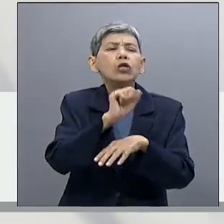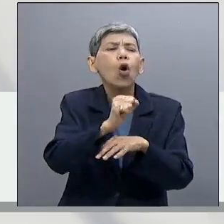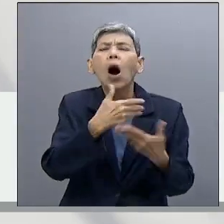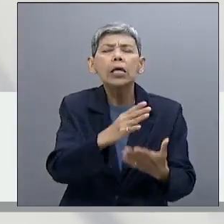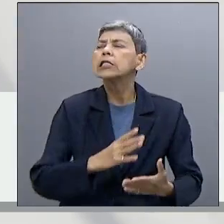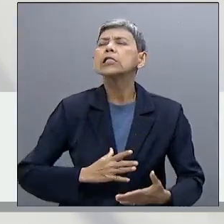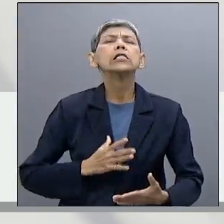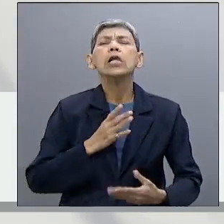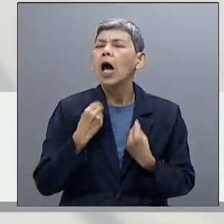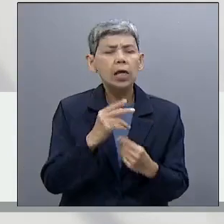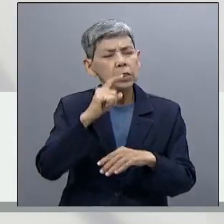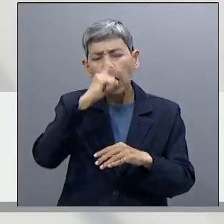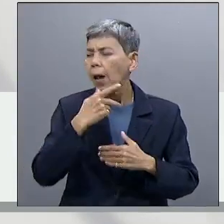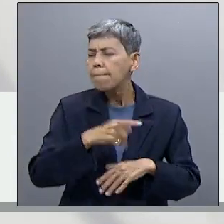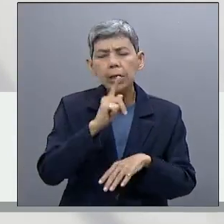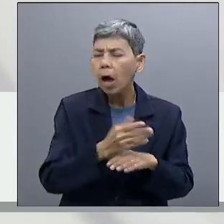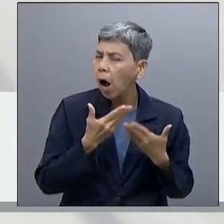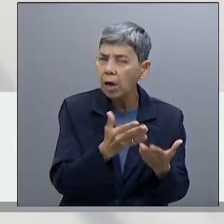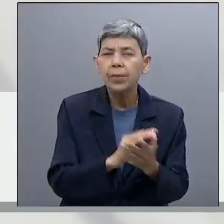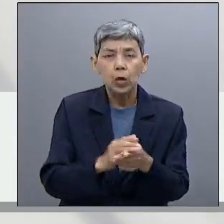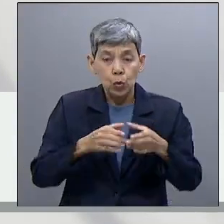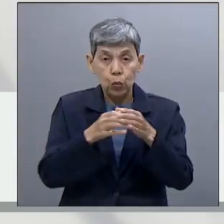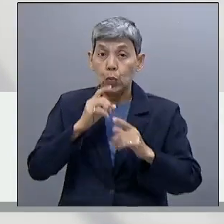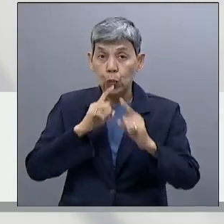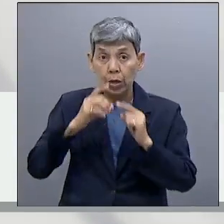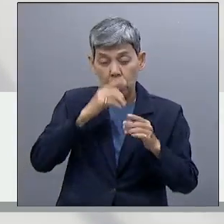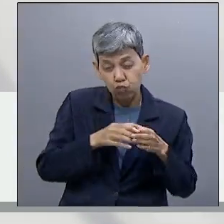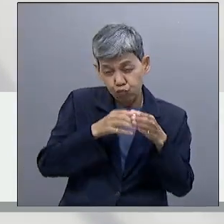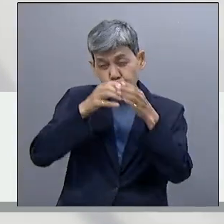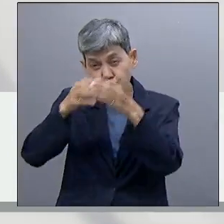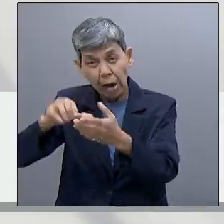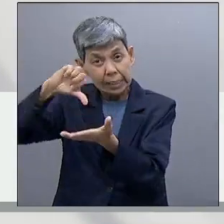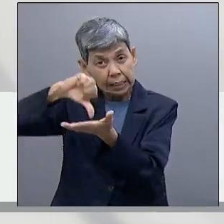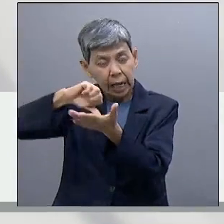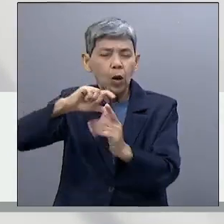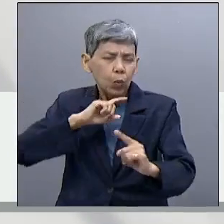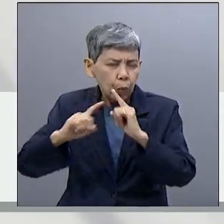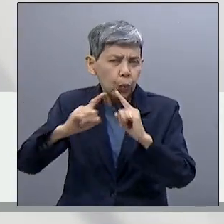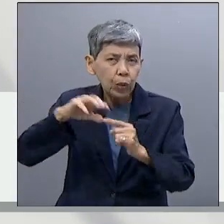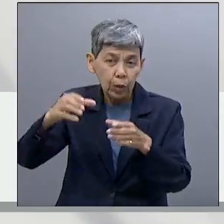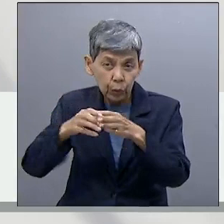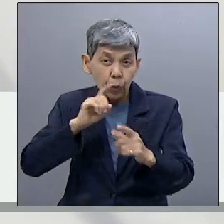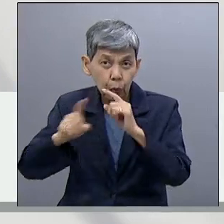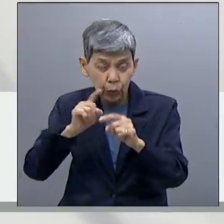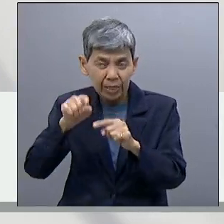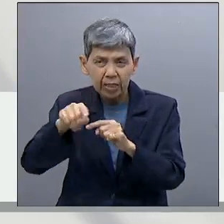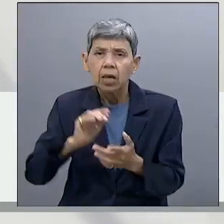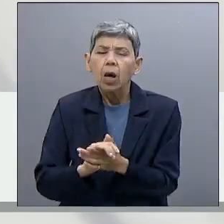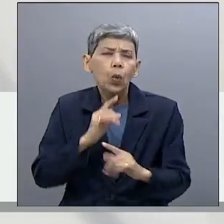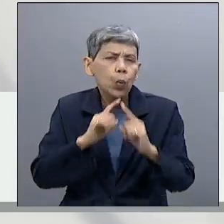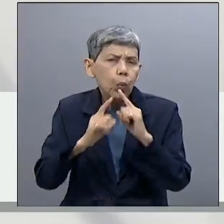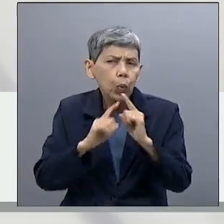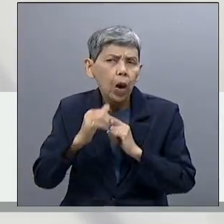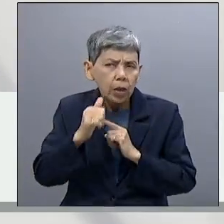ให้เกียรติกัน ให้เกียรติกัน เมื่อมีคณะเจรจาจากไทยเดินทางไปถึงที่อิหร่านไปพื้นที่ที่มาประสานกันได้